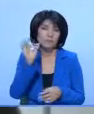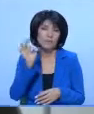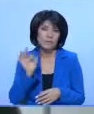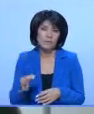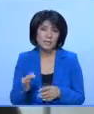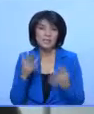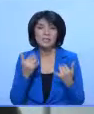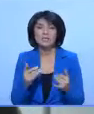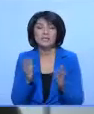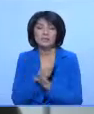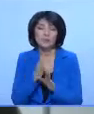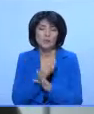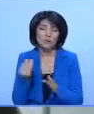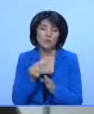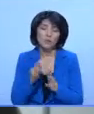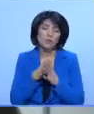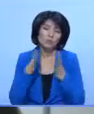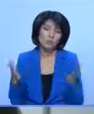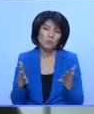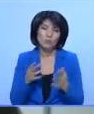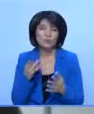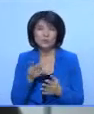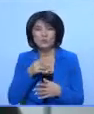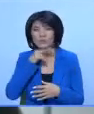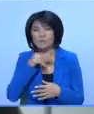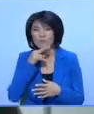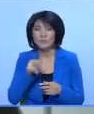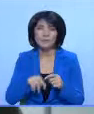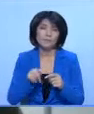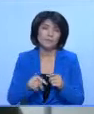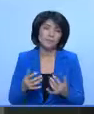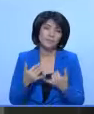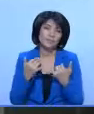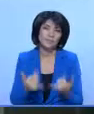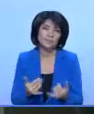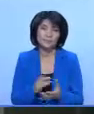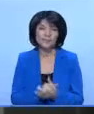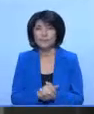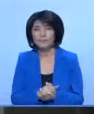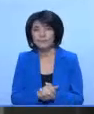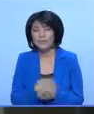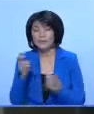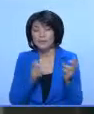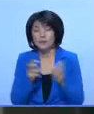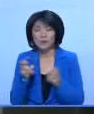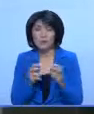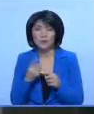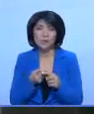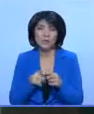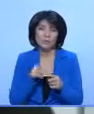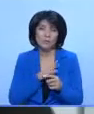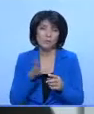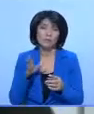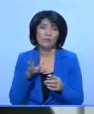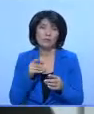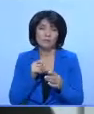ауа бассейндерін, жер ресурстарын, қалдықтарды өңдеуге жыл сайын қаражат бөлініп тұрады. Сонымен қатар зауыт ұжымы су тоғандарын қорғауға